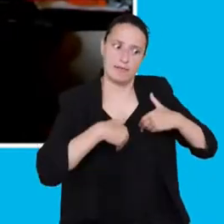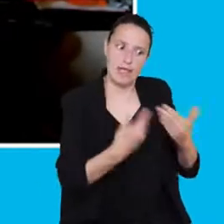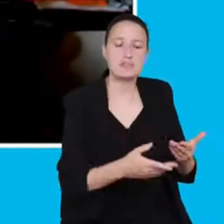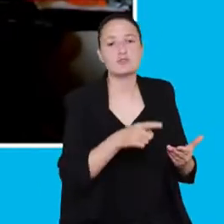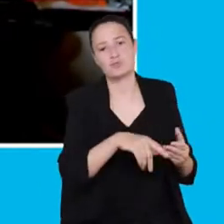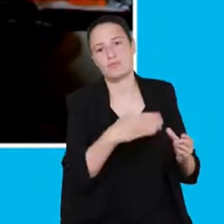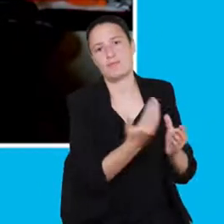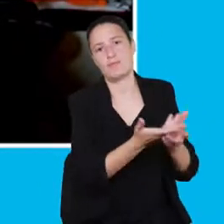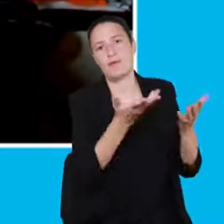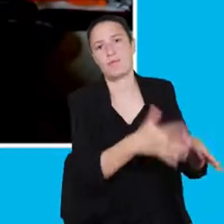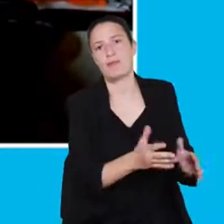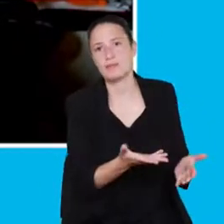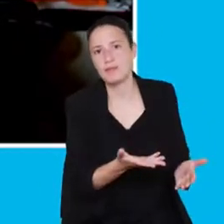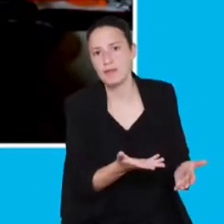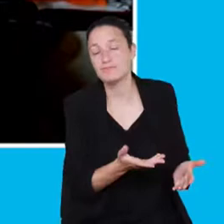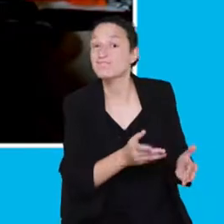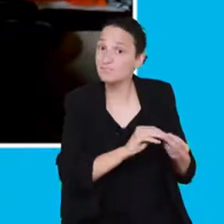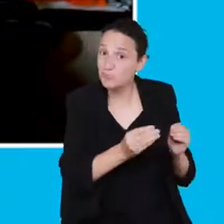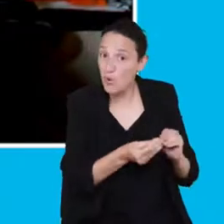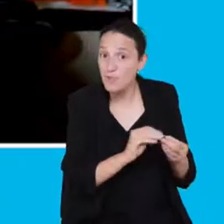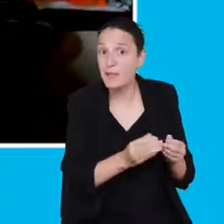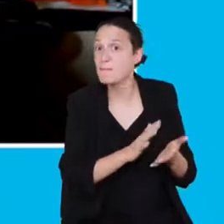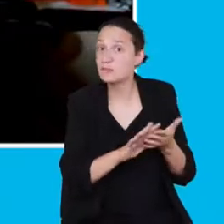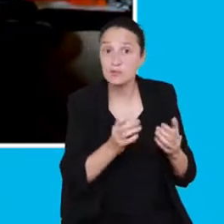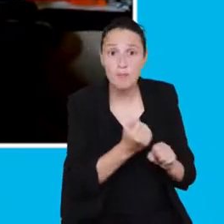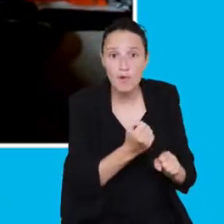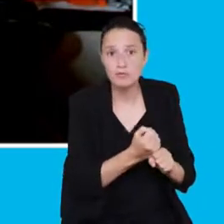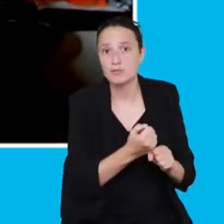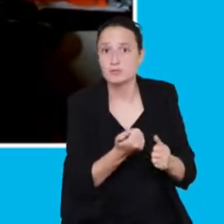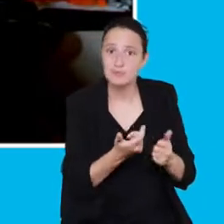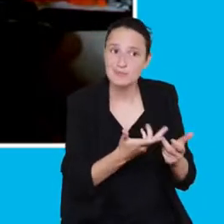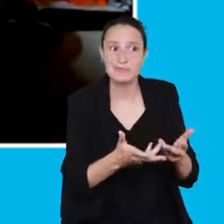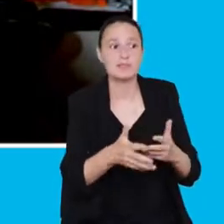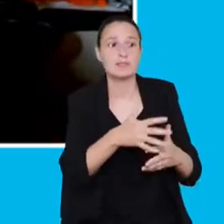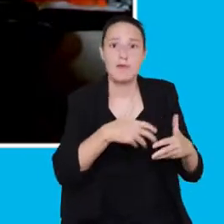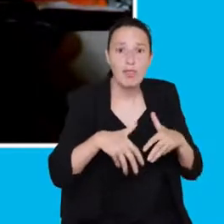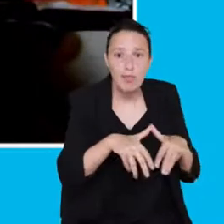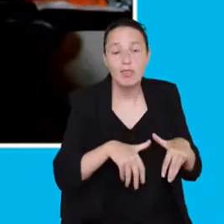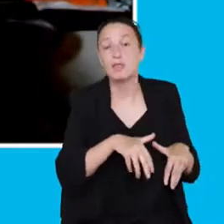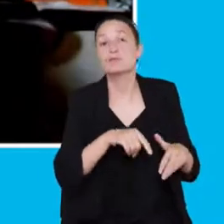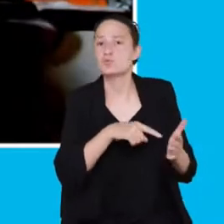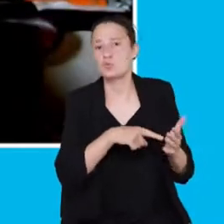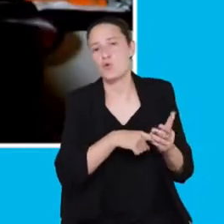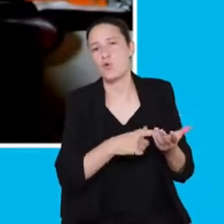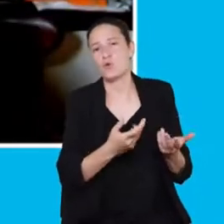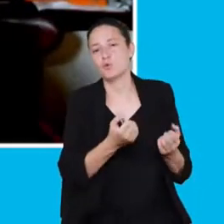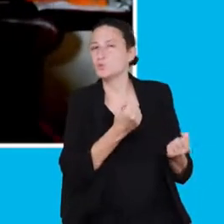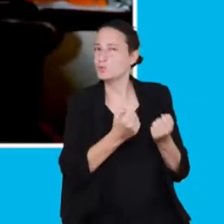ten zakład upadnie i powstanie problem bezrobotnych. To jest wszystko dość skomplikowane.